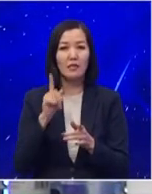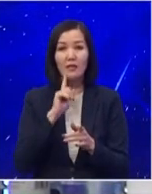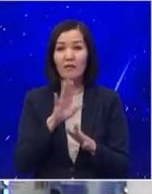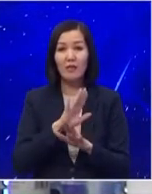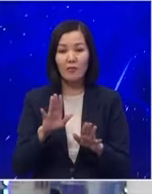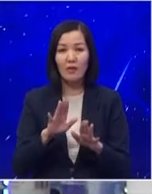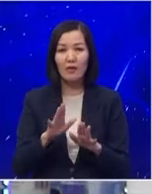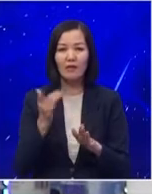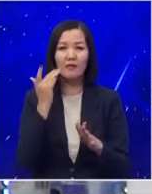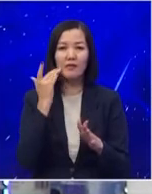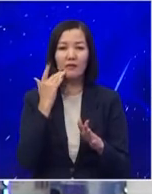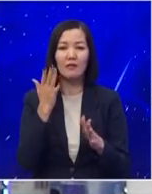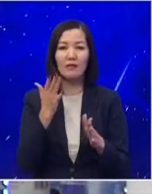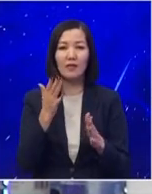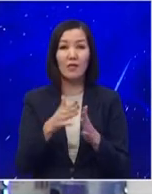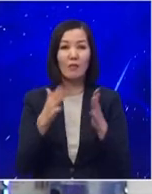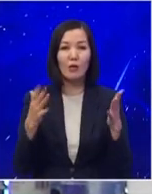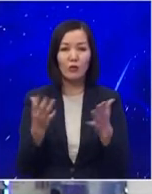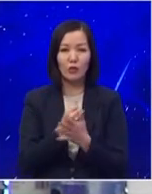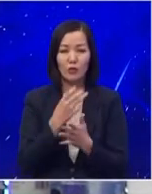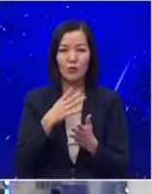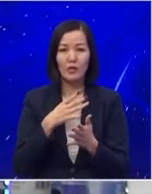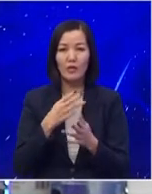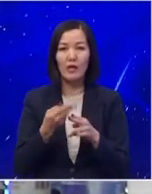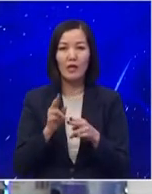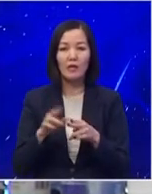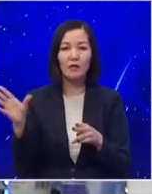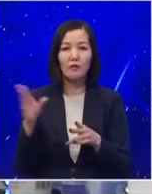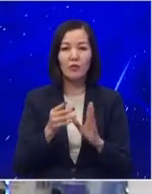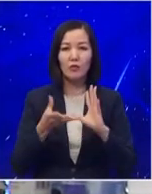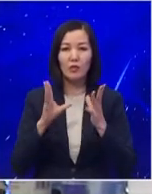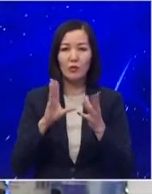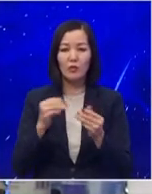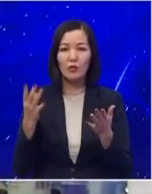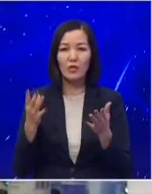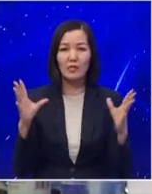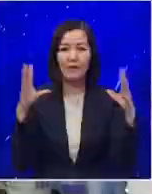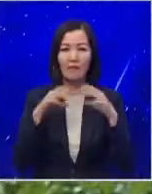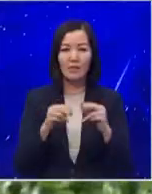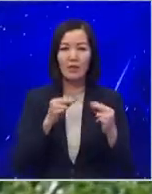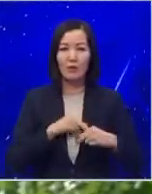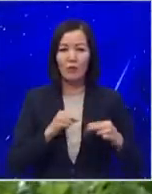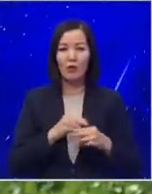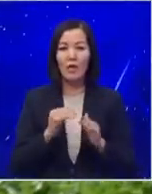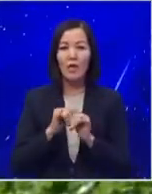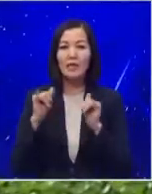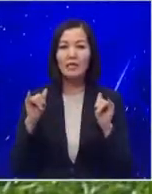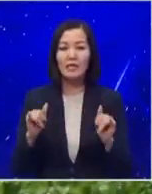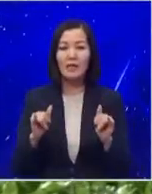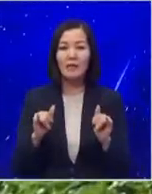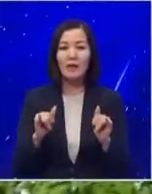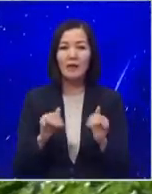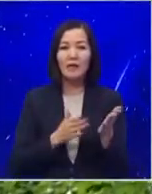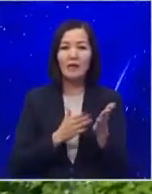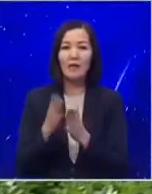места это очень-очень большой показать это все такой динамика роста ощущается и в